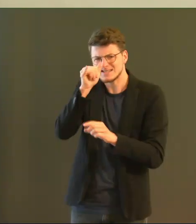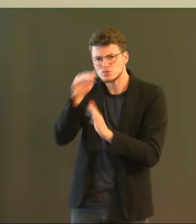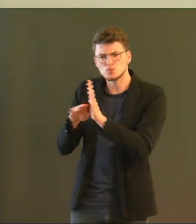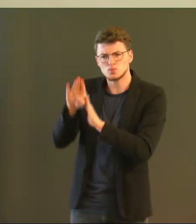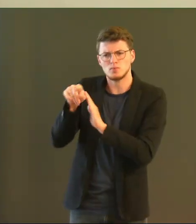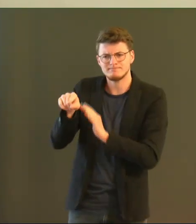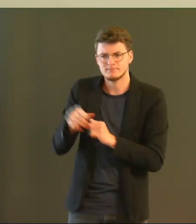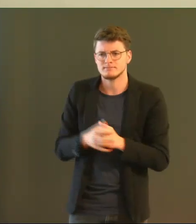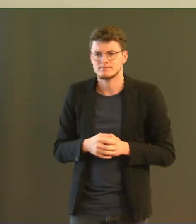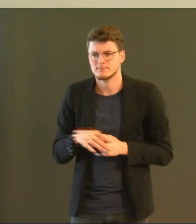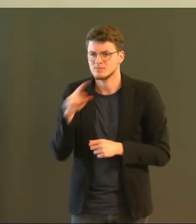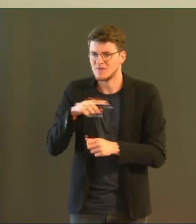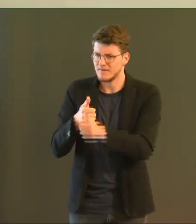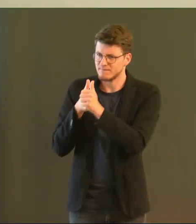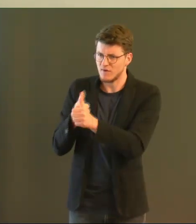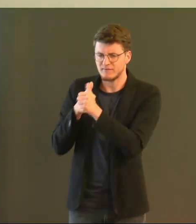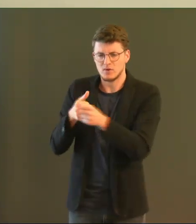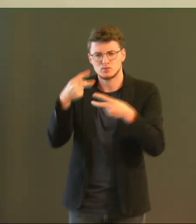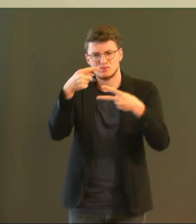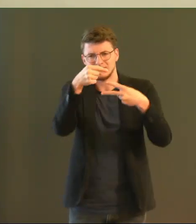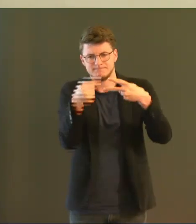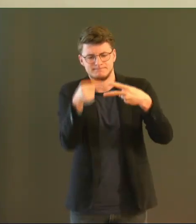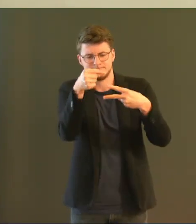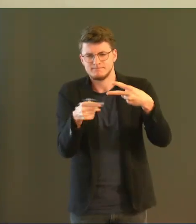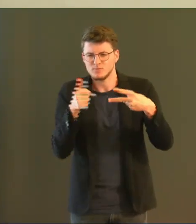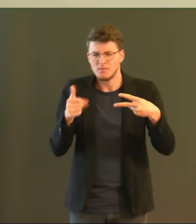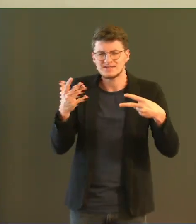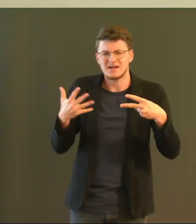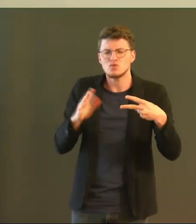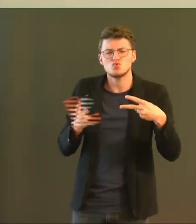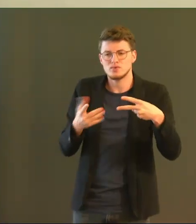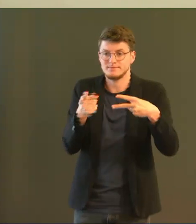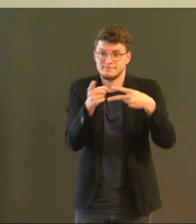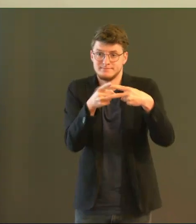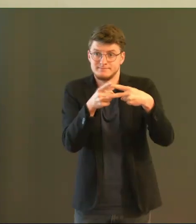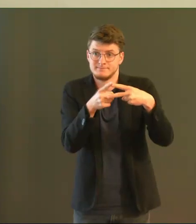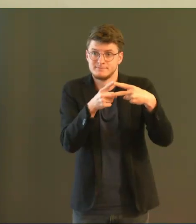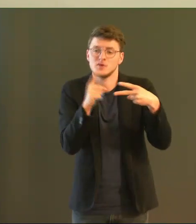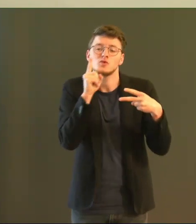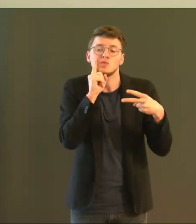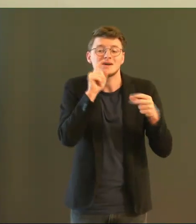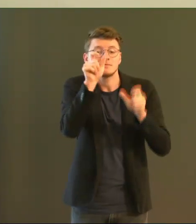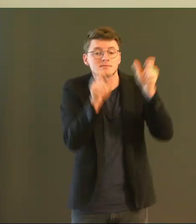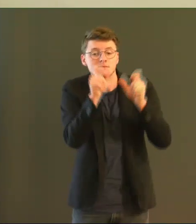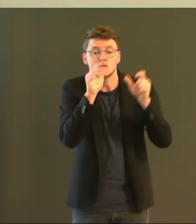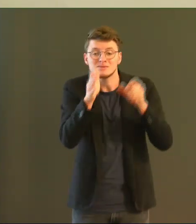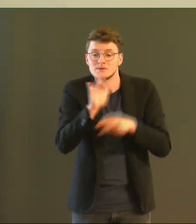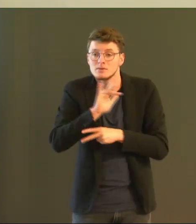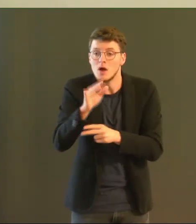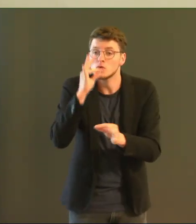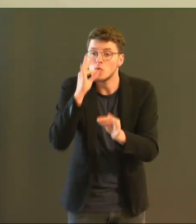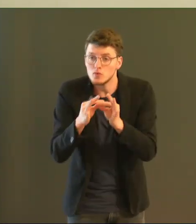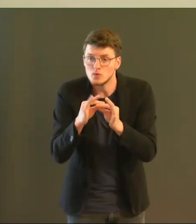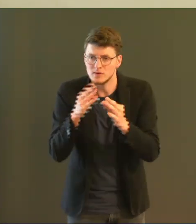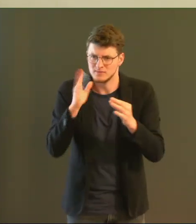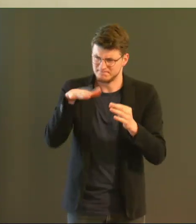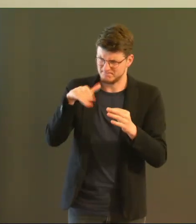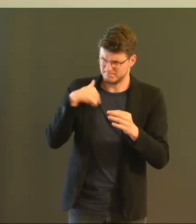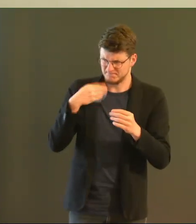de tout comme stade du hainaut ceds de jupes de consultants 6 baies roses orchidées par quelques larmes